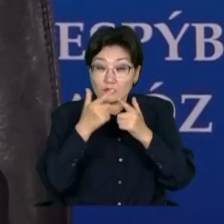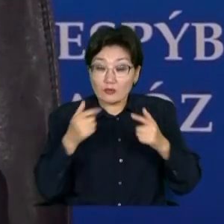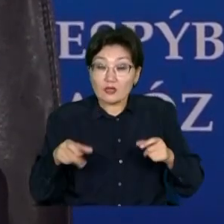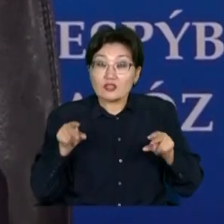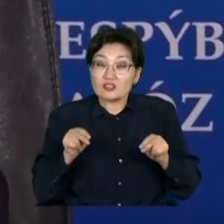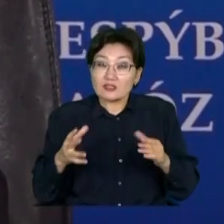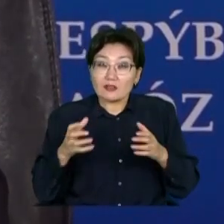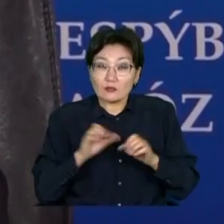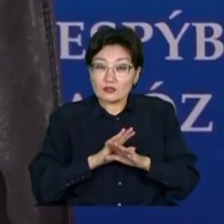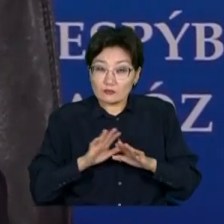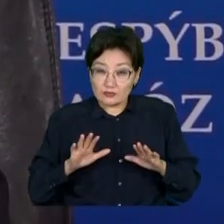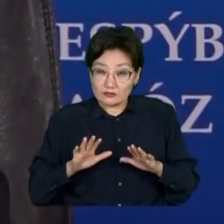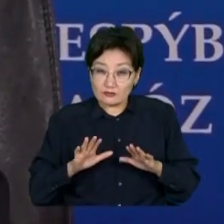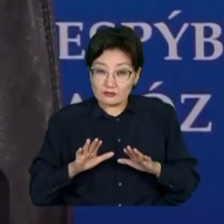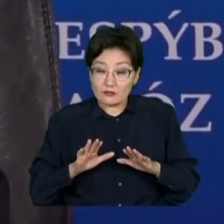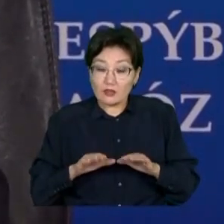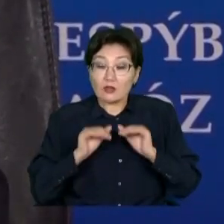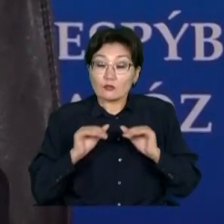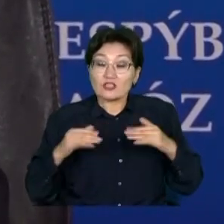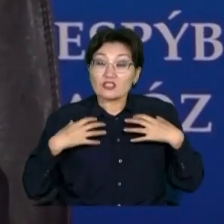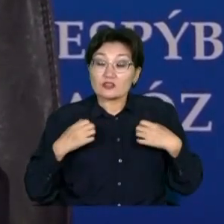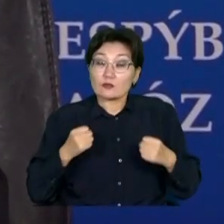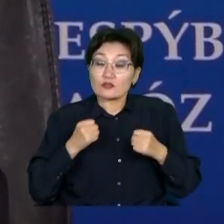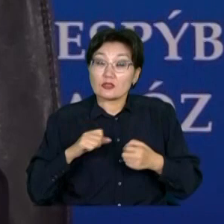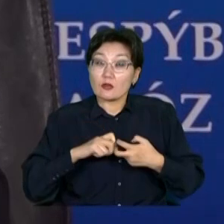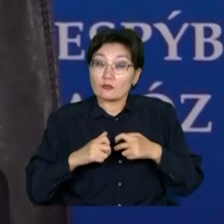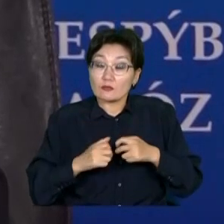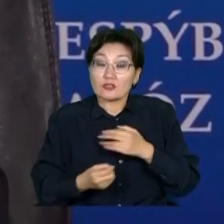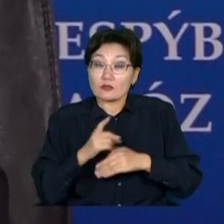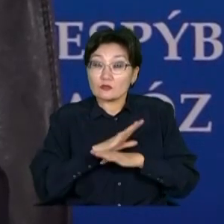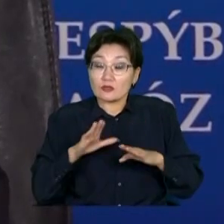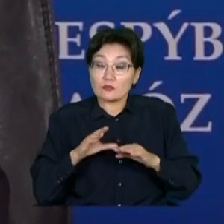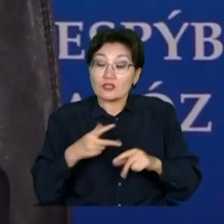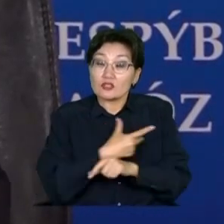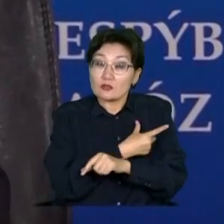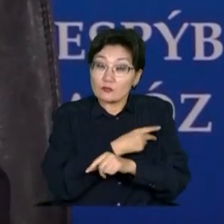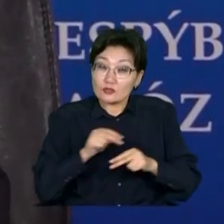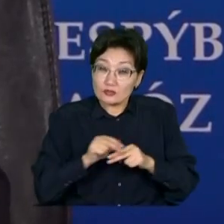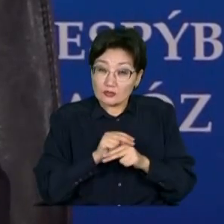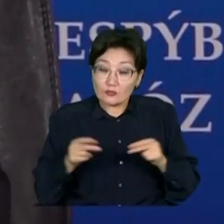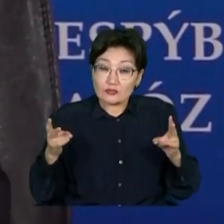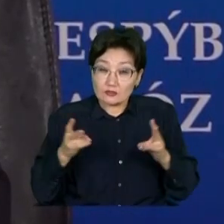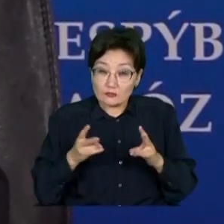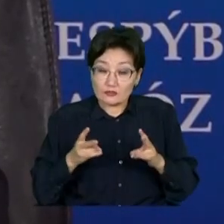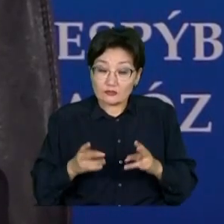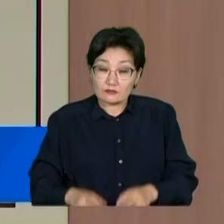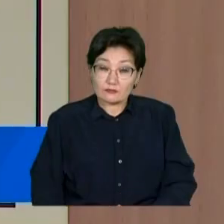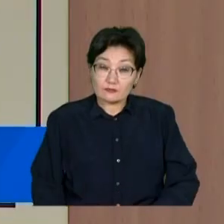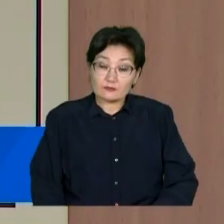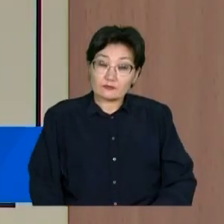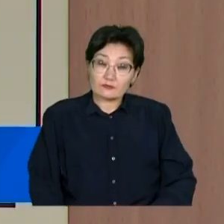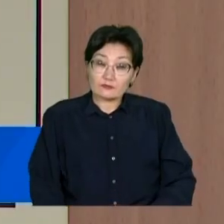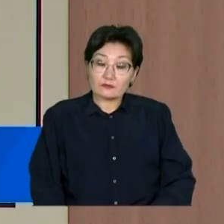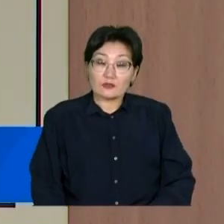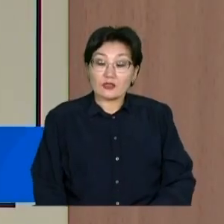етіп қабылдамауға шақырамын. Одан да баланың денсаулығында кінәрат болмасы үшін профилактикалық шаралардың барлығын уақытылы алған дұрыс.